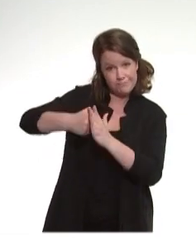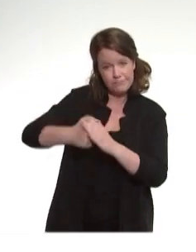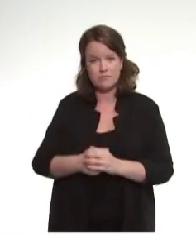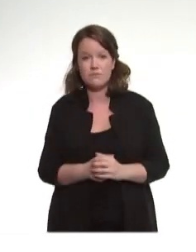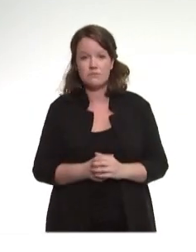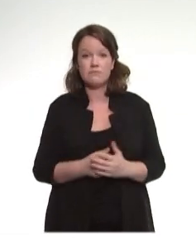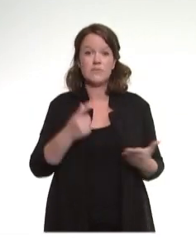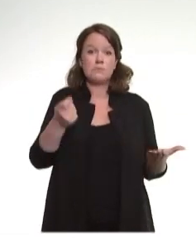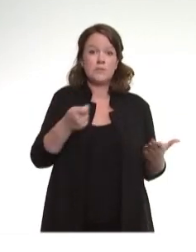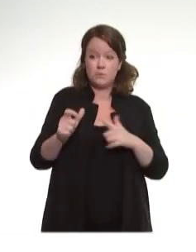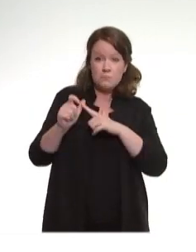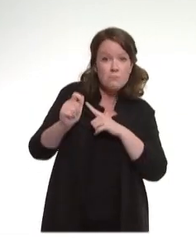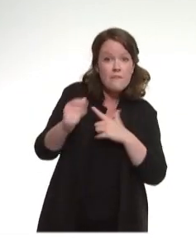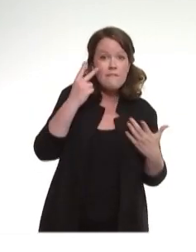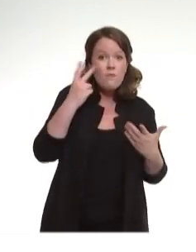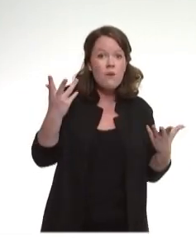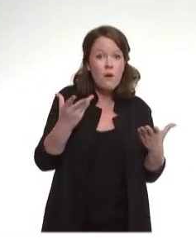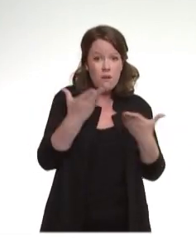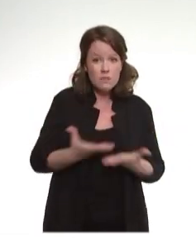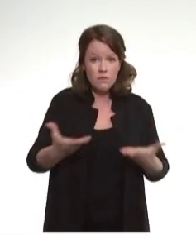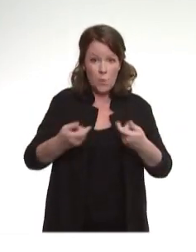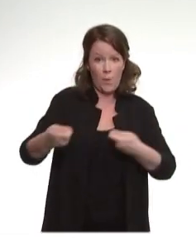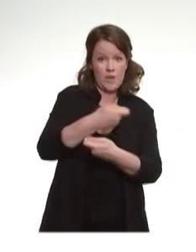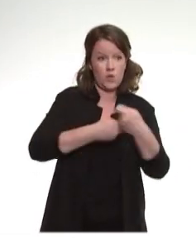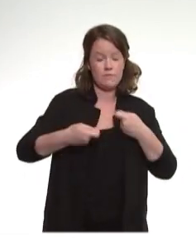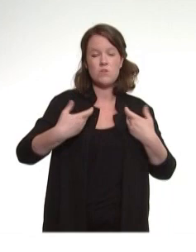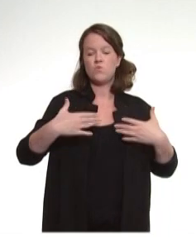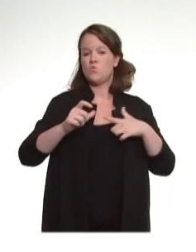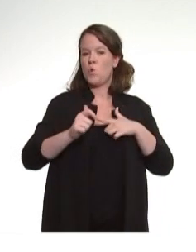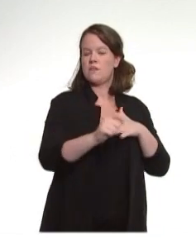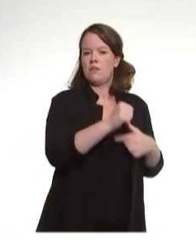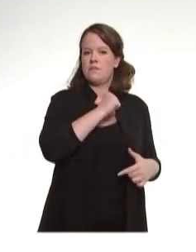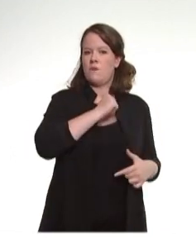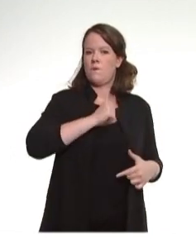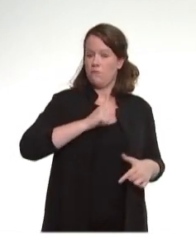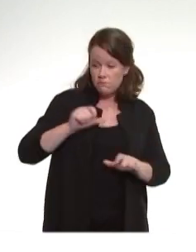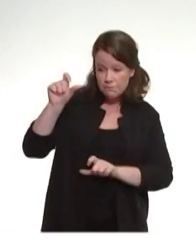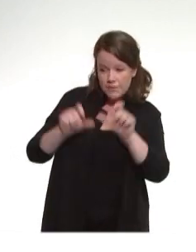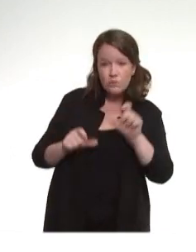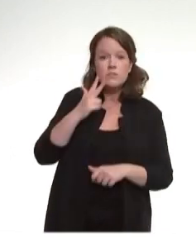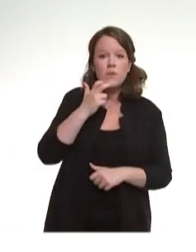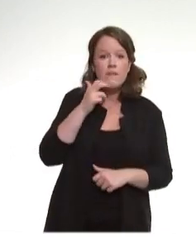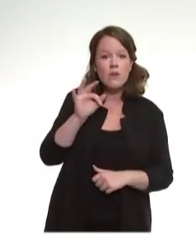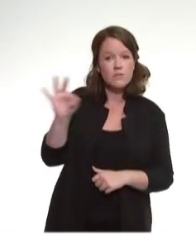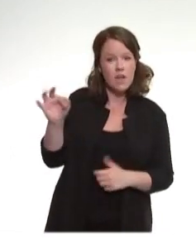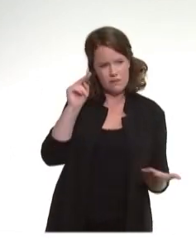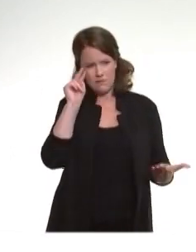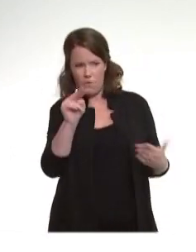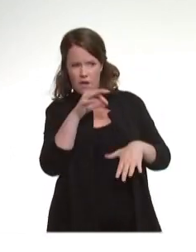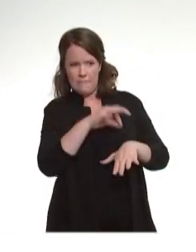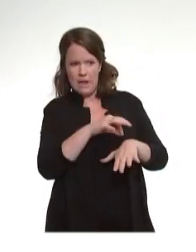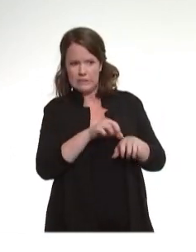économique de notre pays les français sont inquiets de la situation sanitaire mais s'ils sont tout aussi